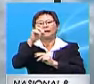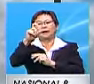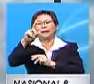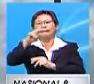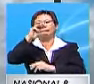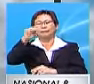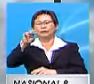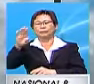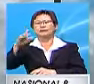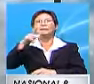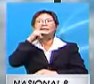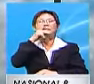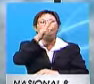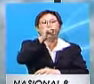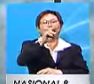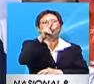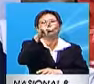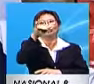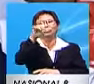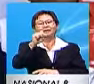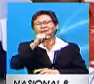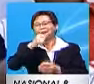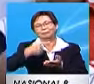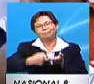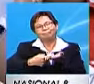Sri Mukhlis Tun Mahathir.